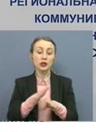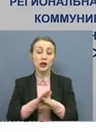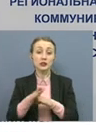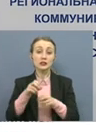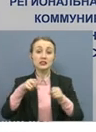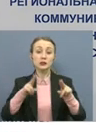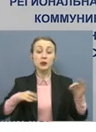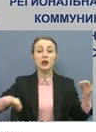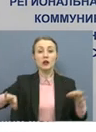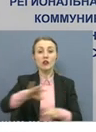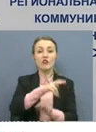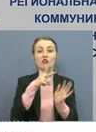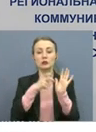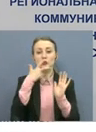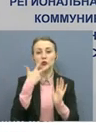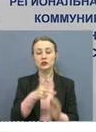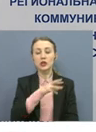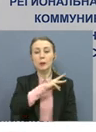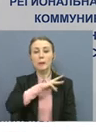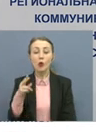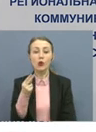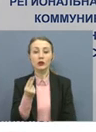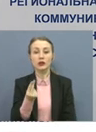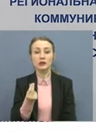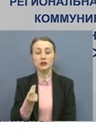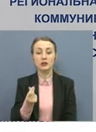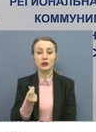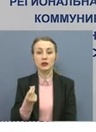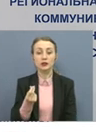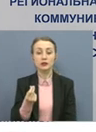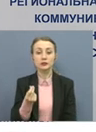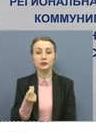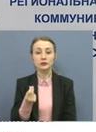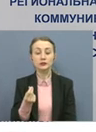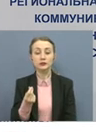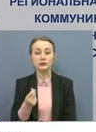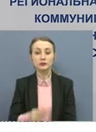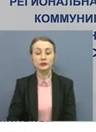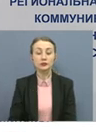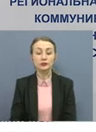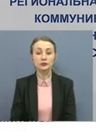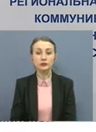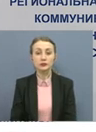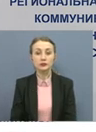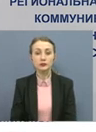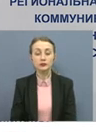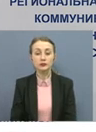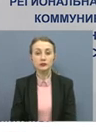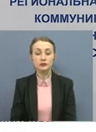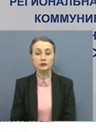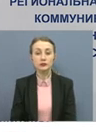тауар айналымы 102%-ды құрды. Орташа айлық жалақы 2018 жылмен салыстырғанда